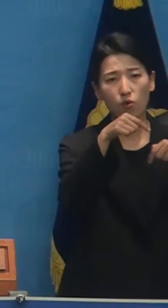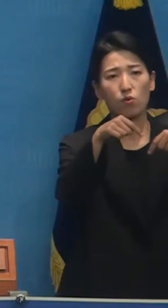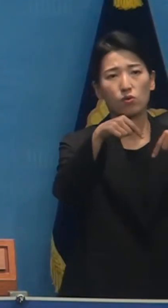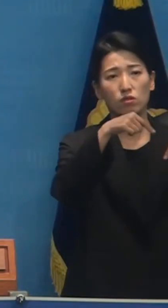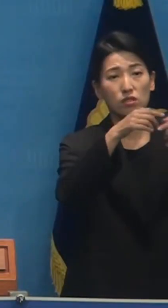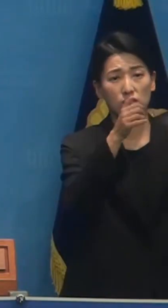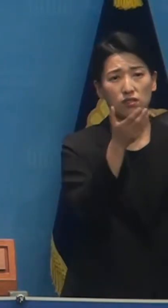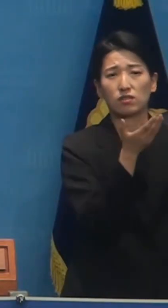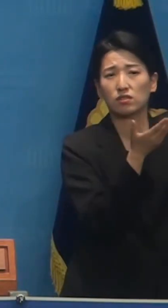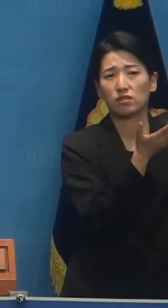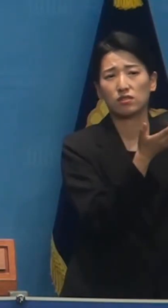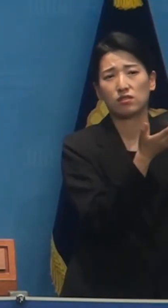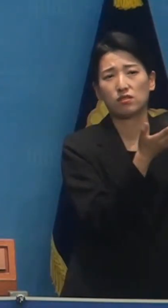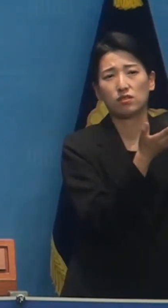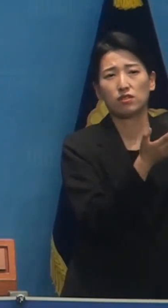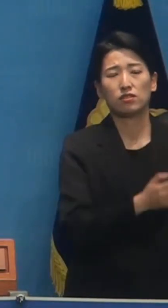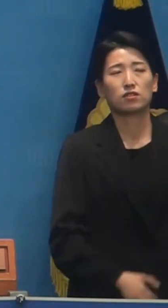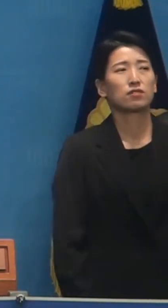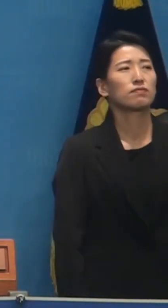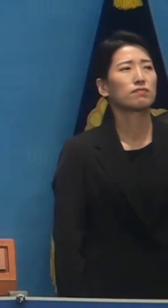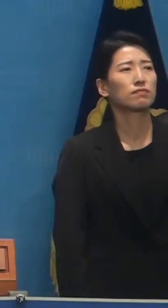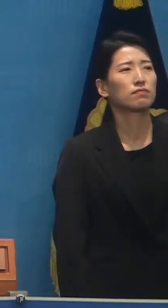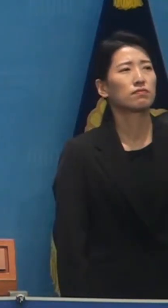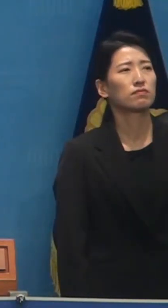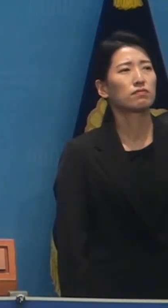정말 역사적인 그